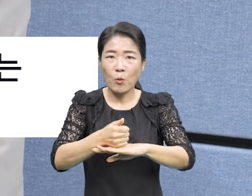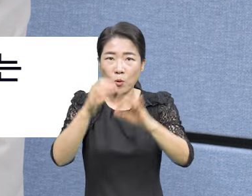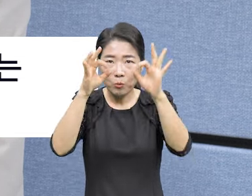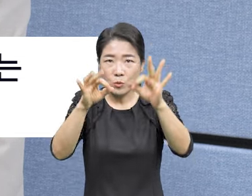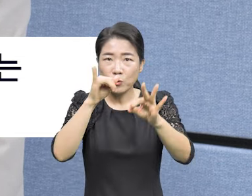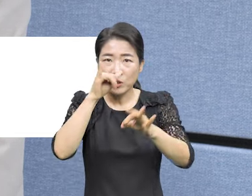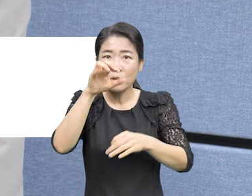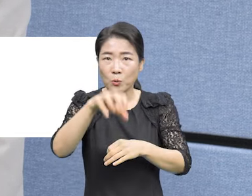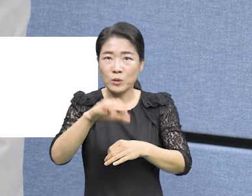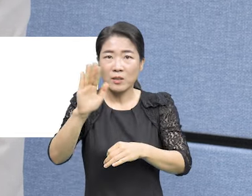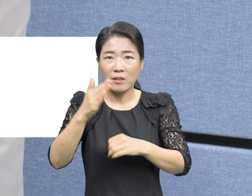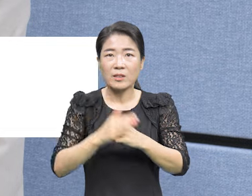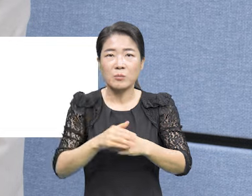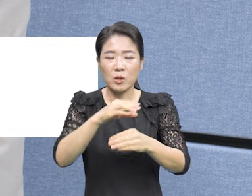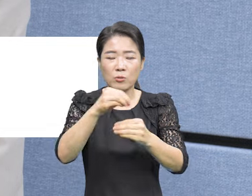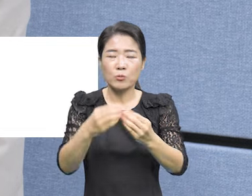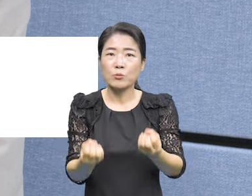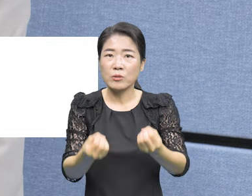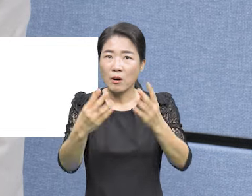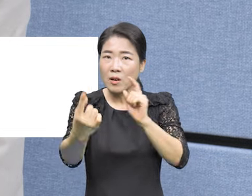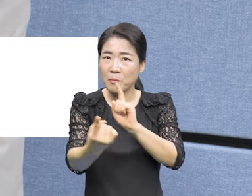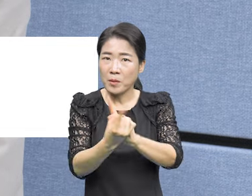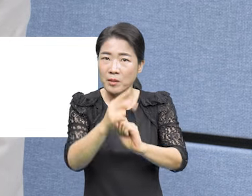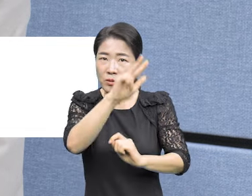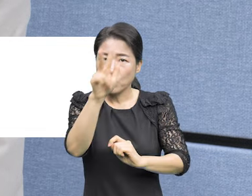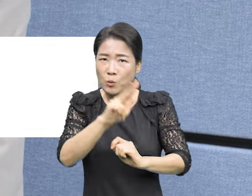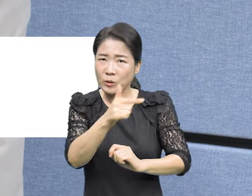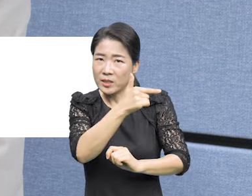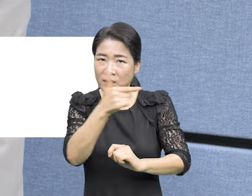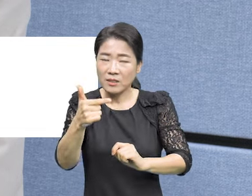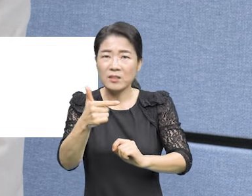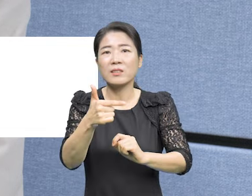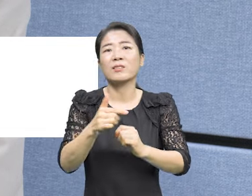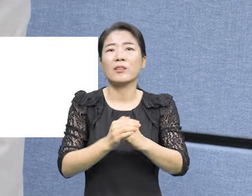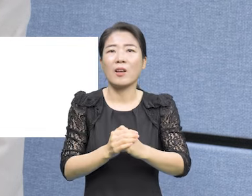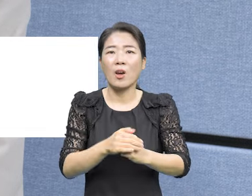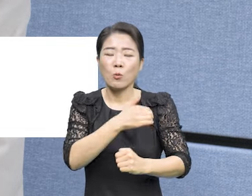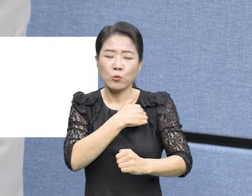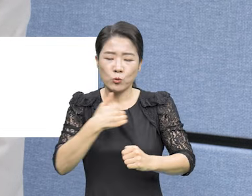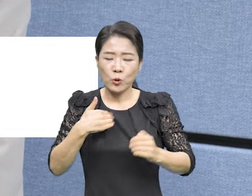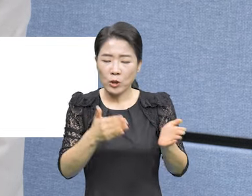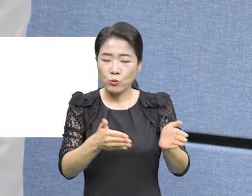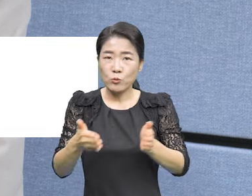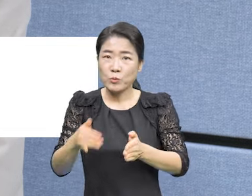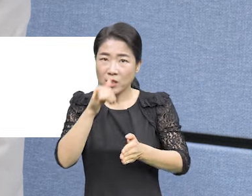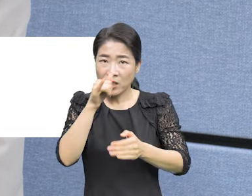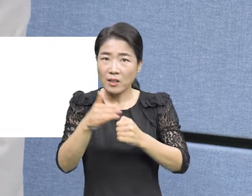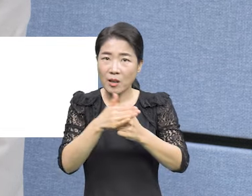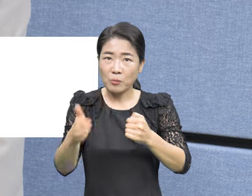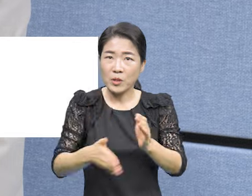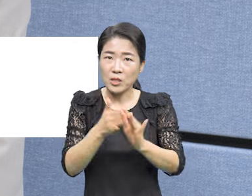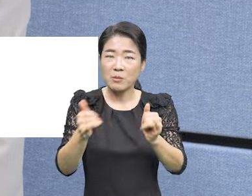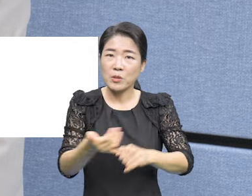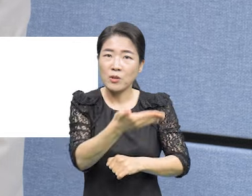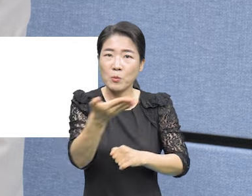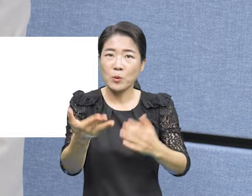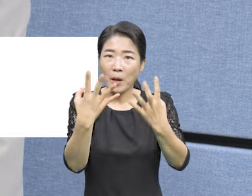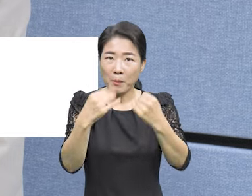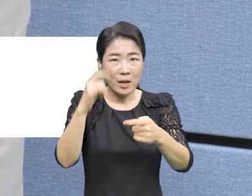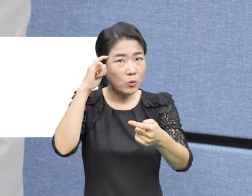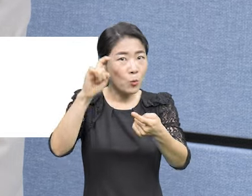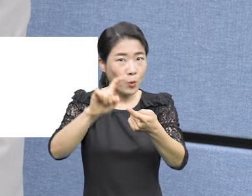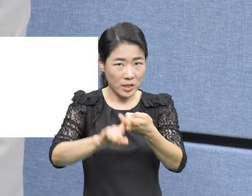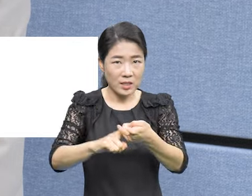될 것입니다 추석을 맞아 전국 최대 규모로 풍성하게 준비한만큼 시민 여러분의 많은